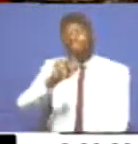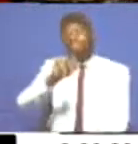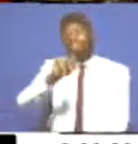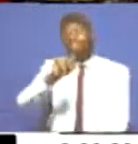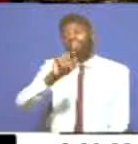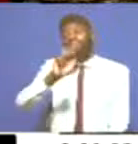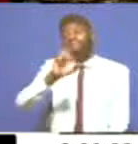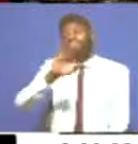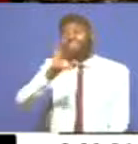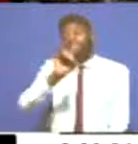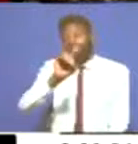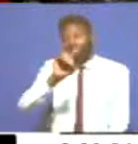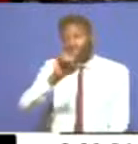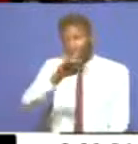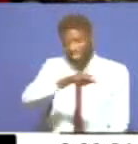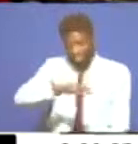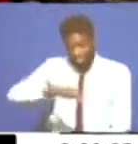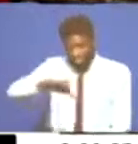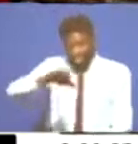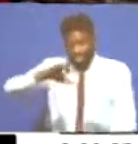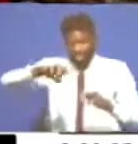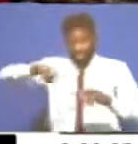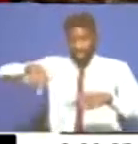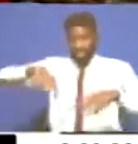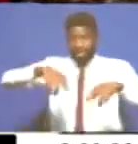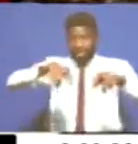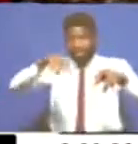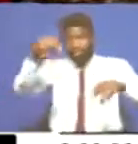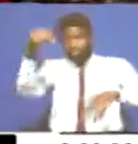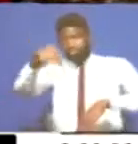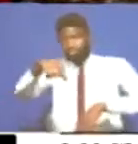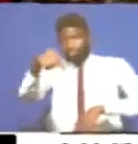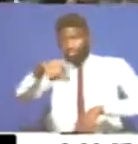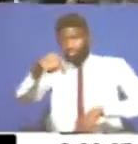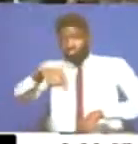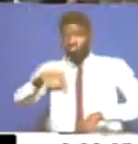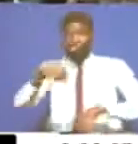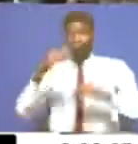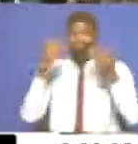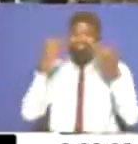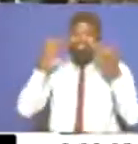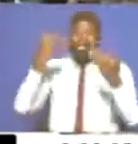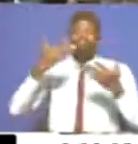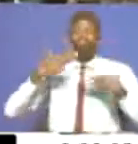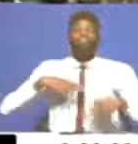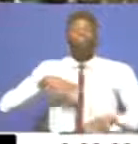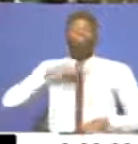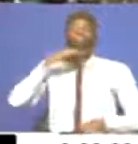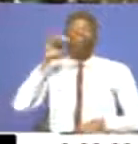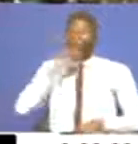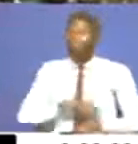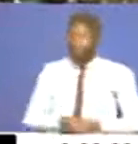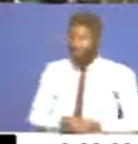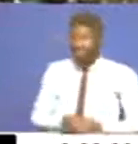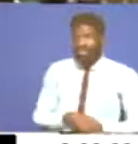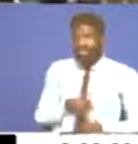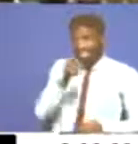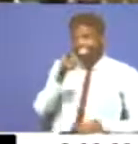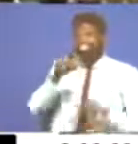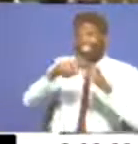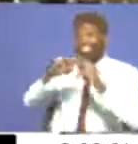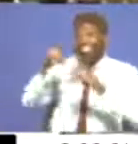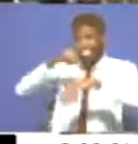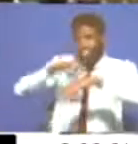hapo tu mtoni tukafika watu wameuliwa. Hiyo vita ilianza kitu kama saa 7 na